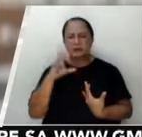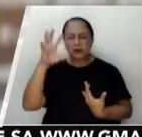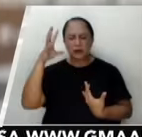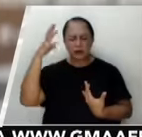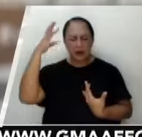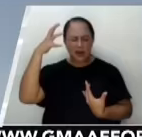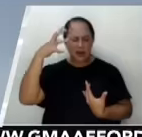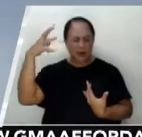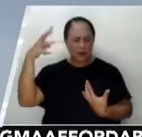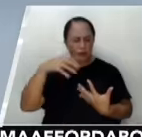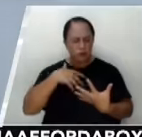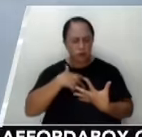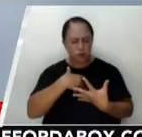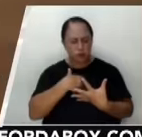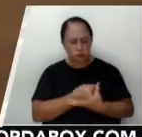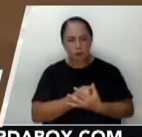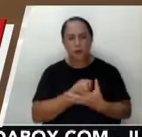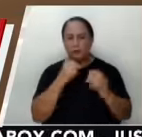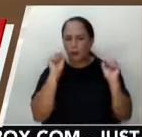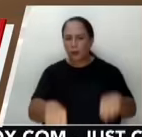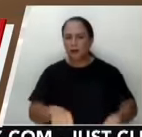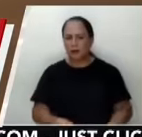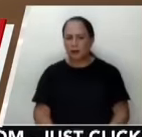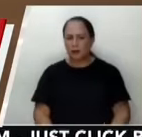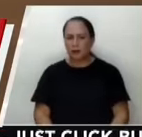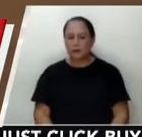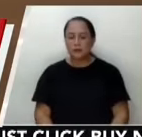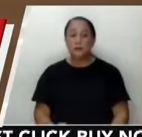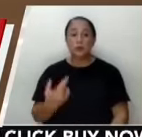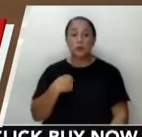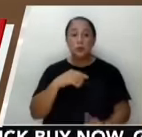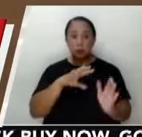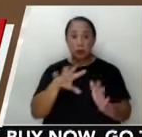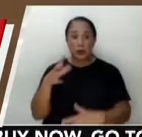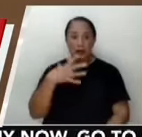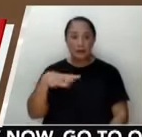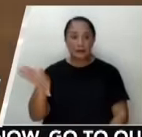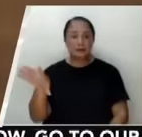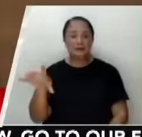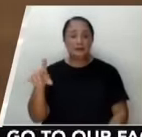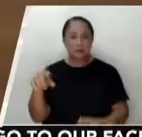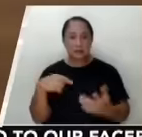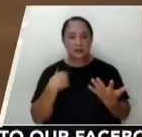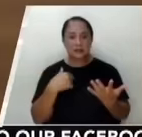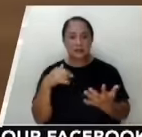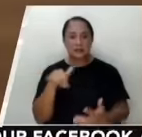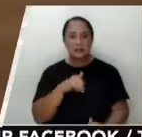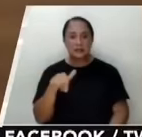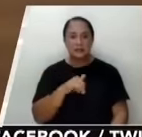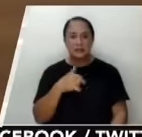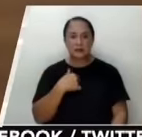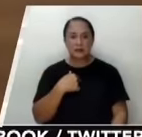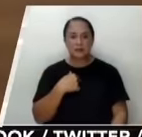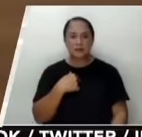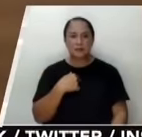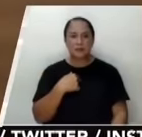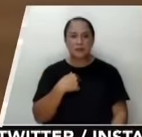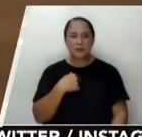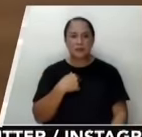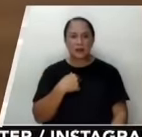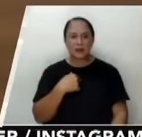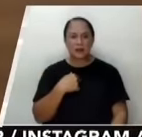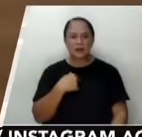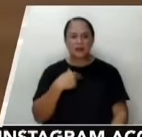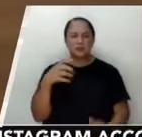na exposure. Pag ganitong mga panahon kasi bukod sa mataas ang temperatura, mataas din ang moisture content ng ating hangin, no?